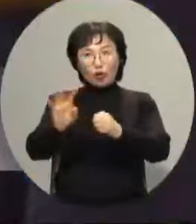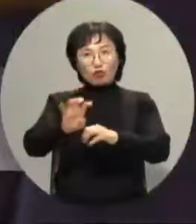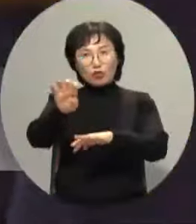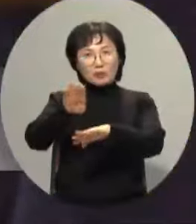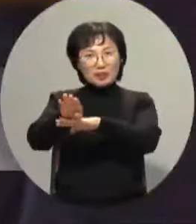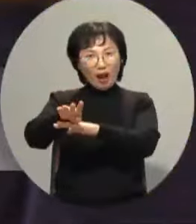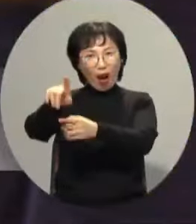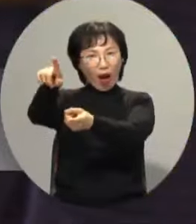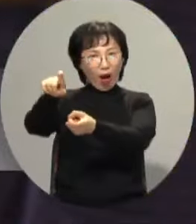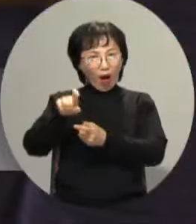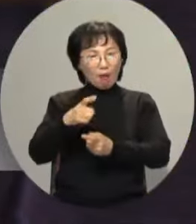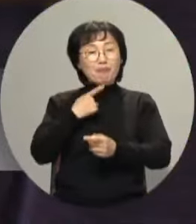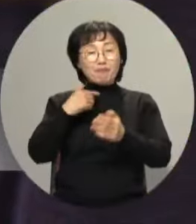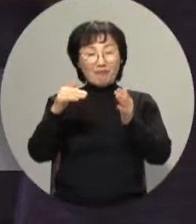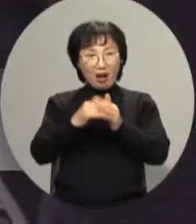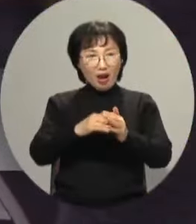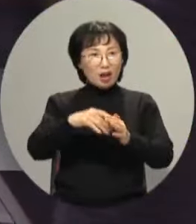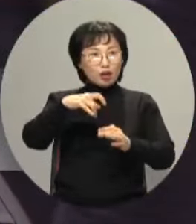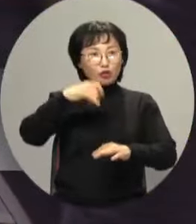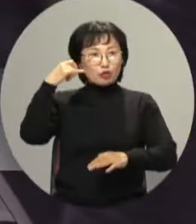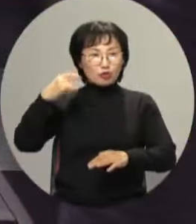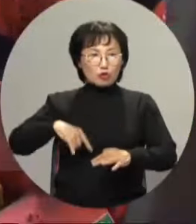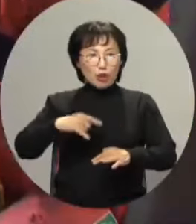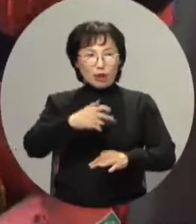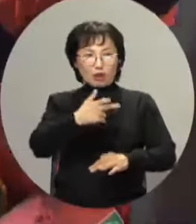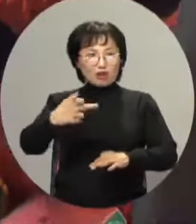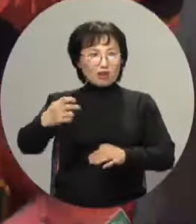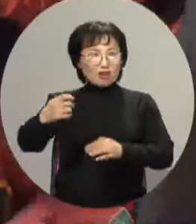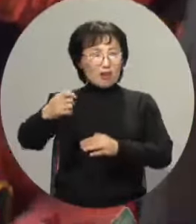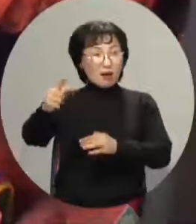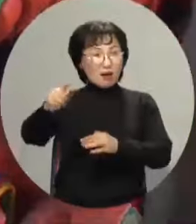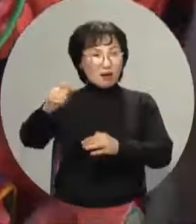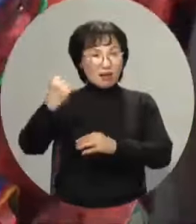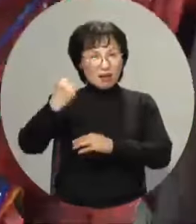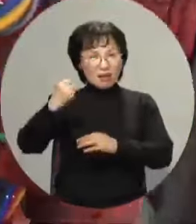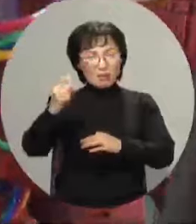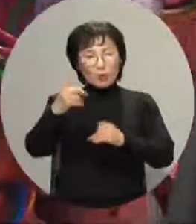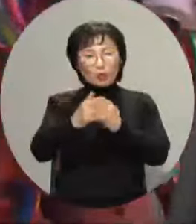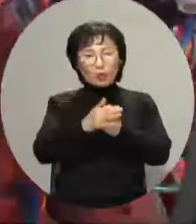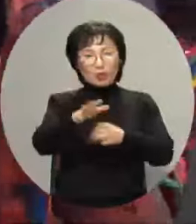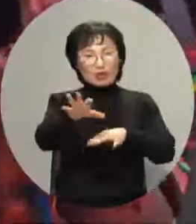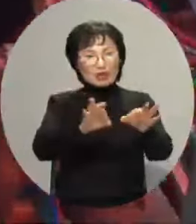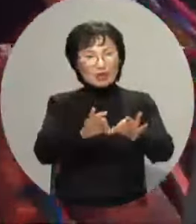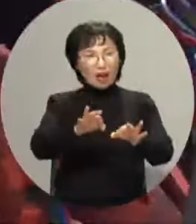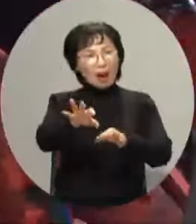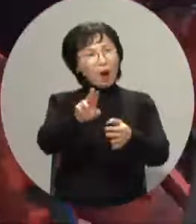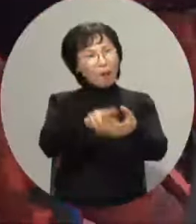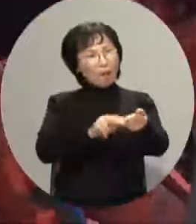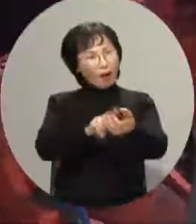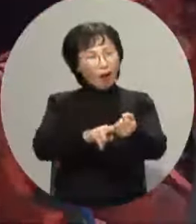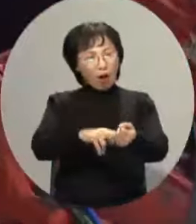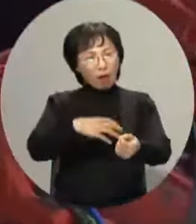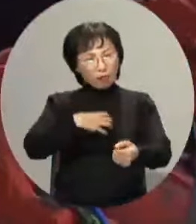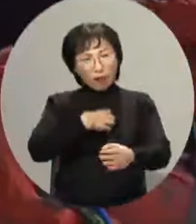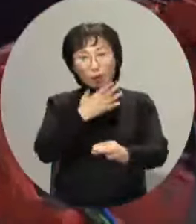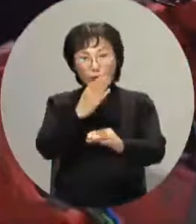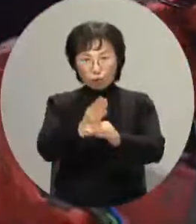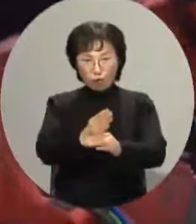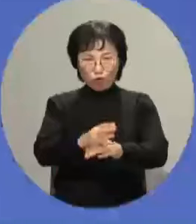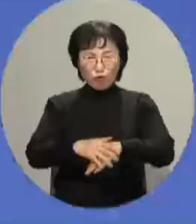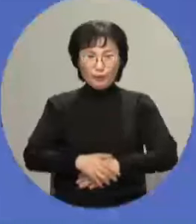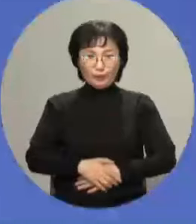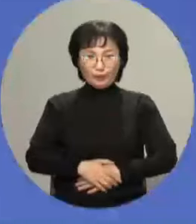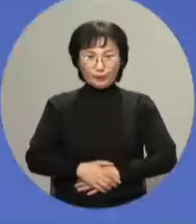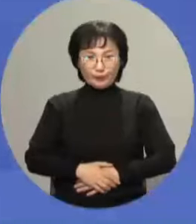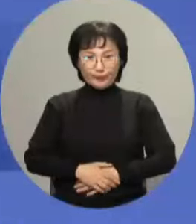상용차가 득세하고 중국의 거센 추격까지 받고 있어 시장 잠식을 걱정해야 할 처지입니다. 내연기관을 넘어서서